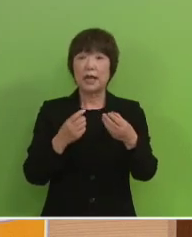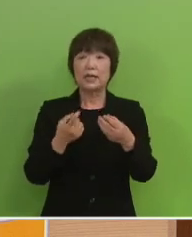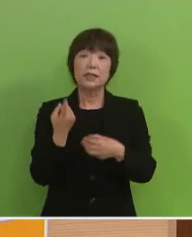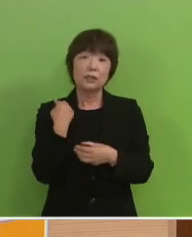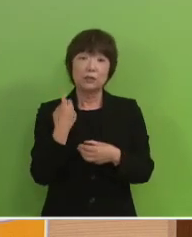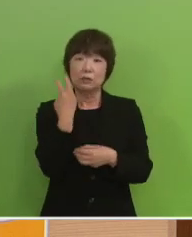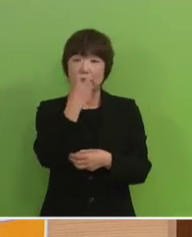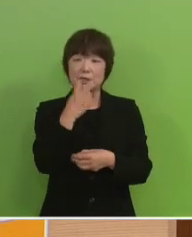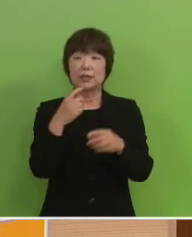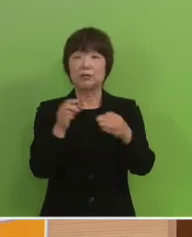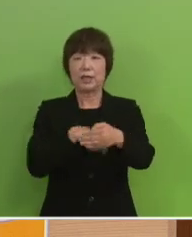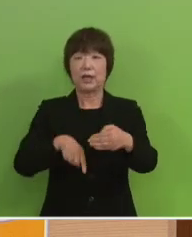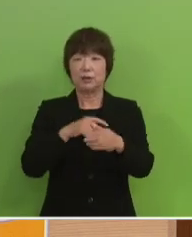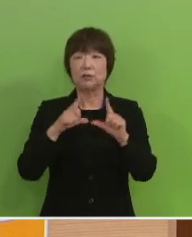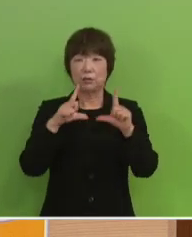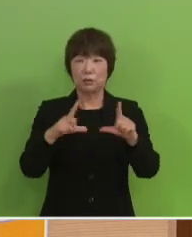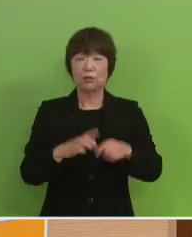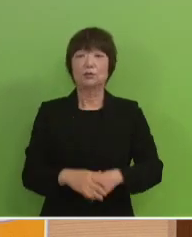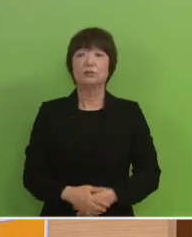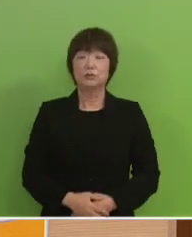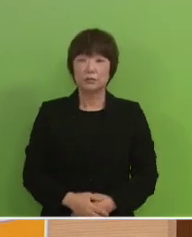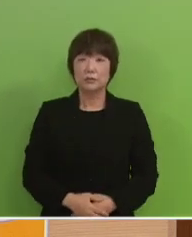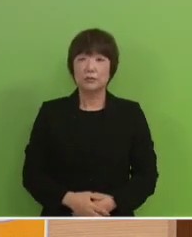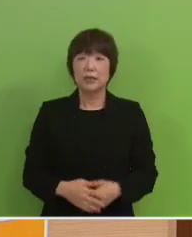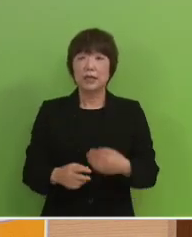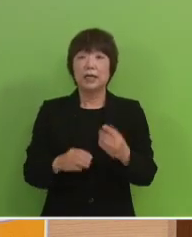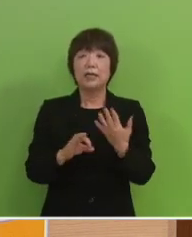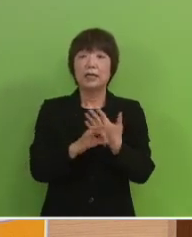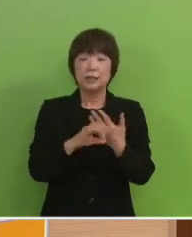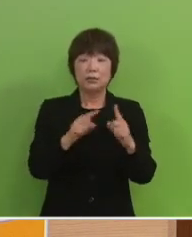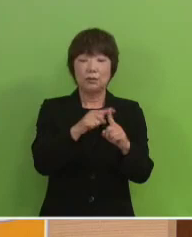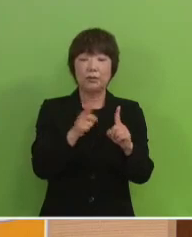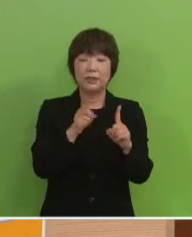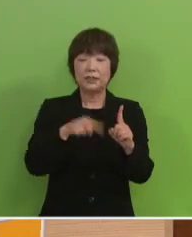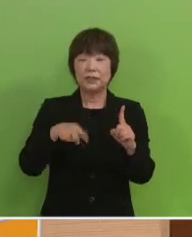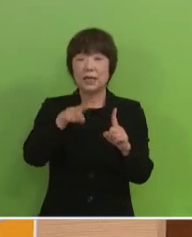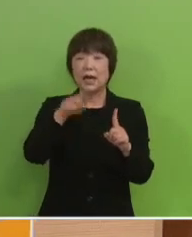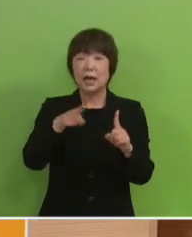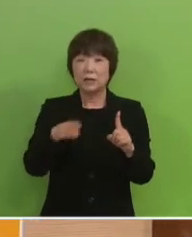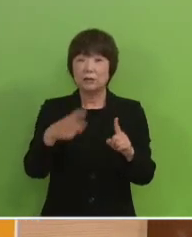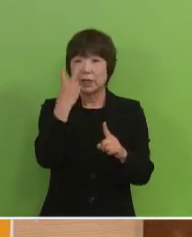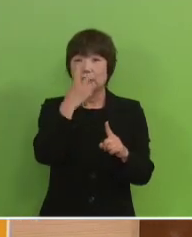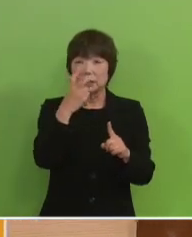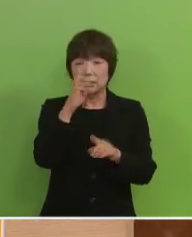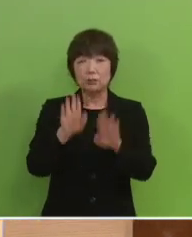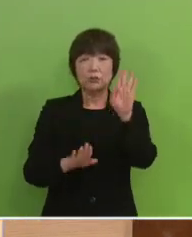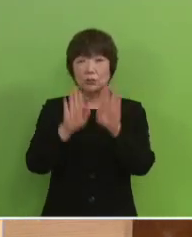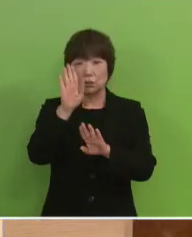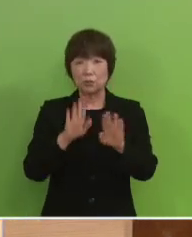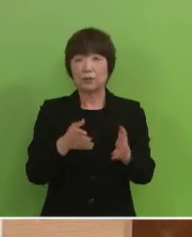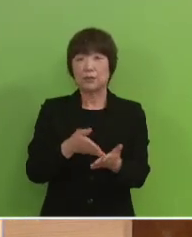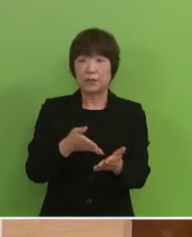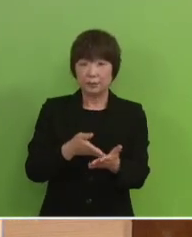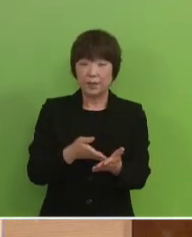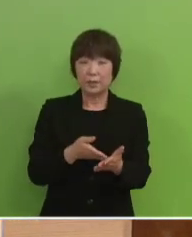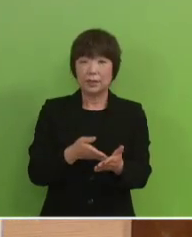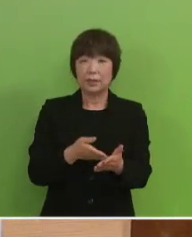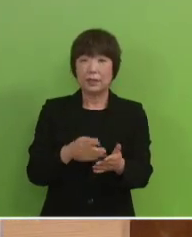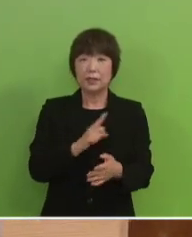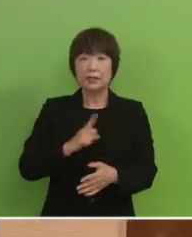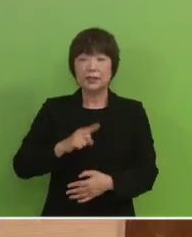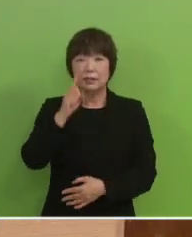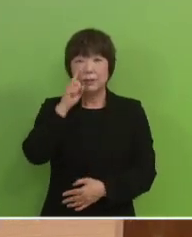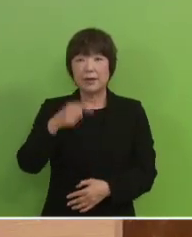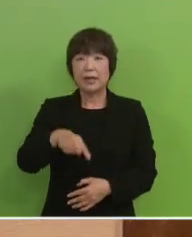知らせいたしますまず臨時 pcr 検査センターの運営状況でございますが初日は